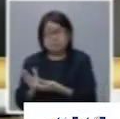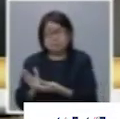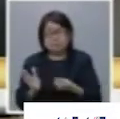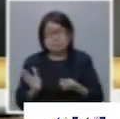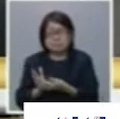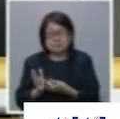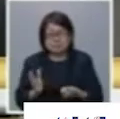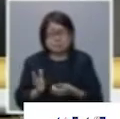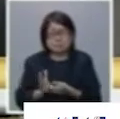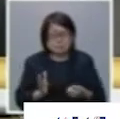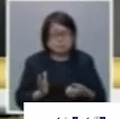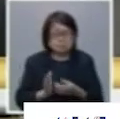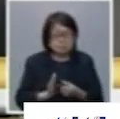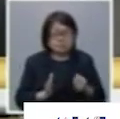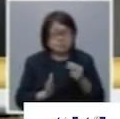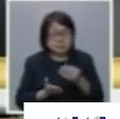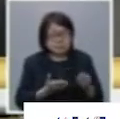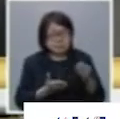รวมแล้ว